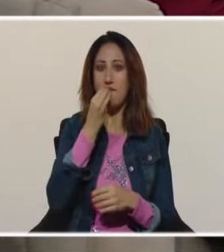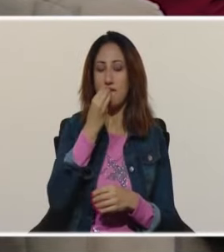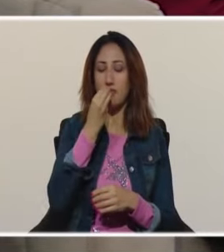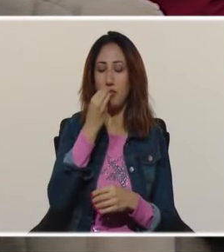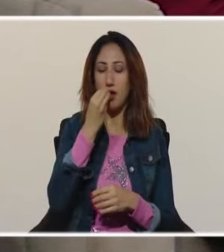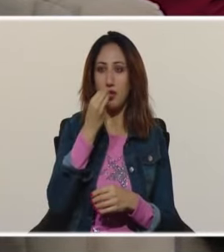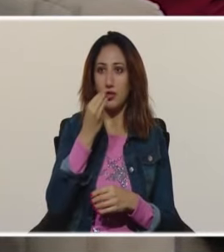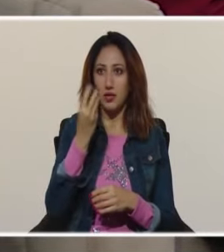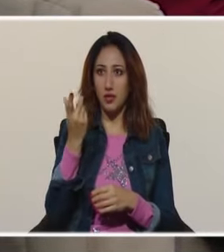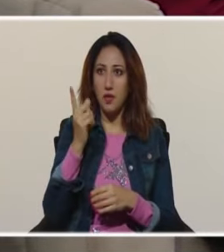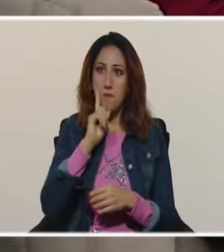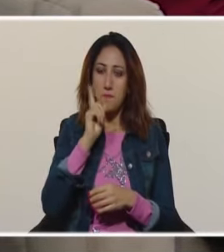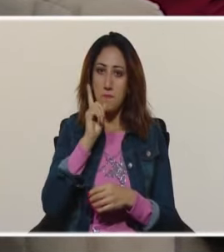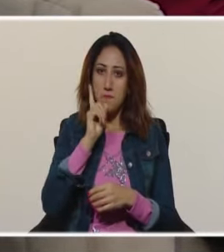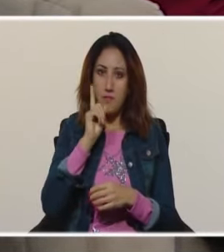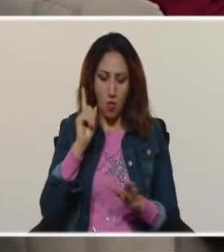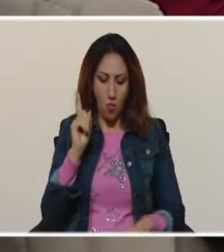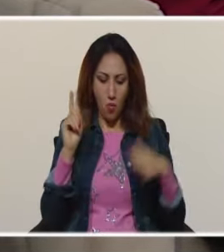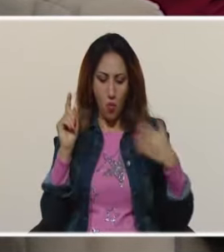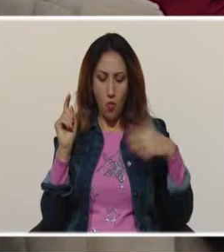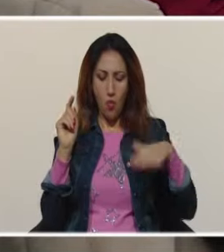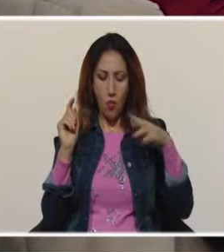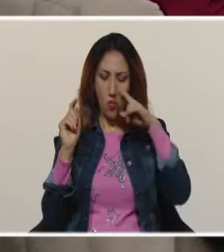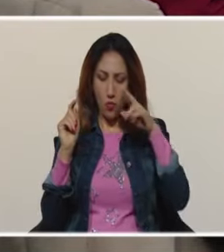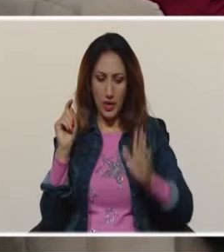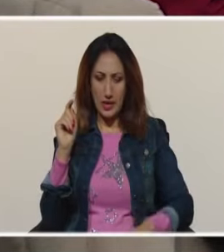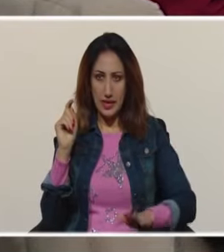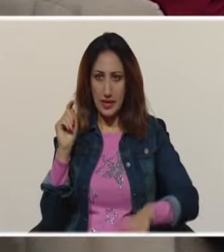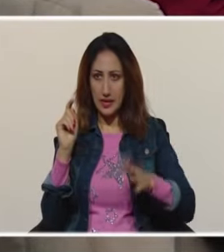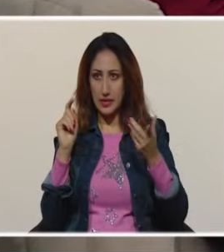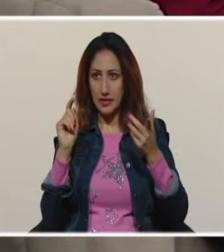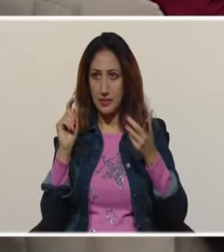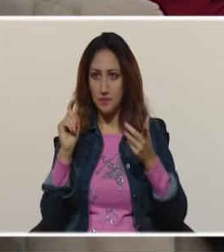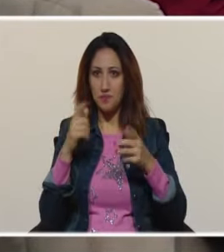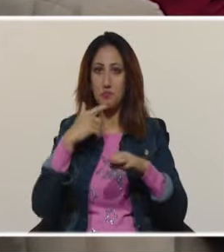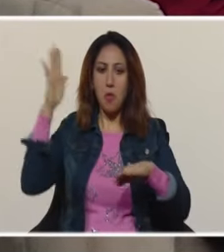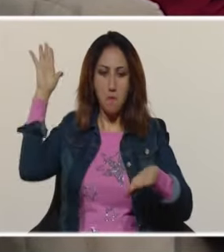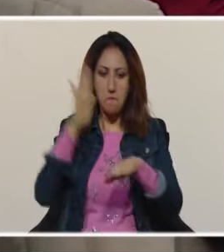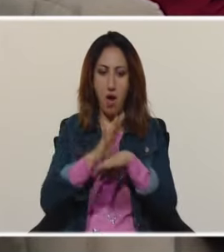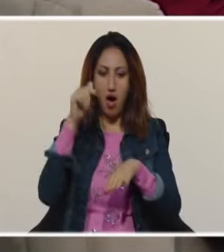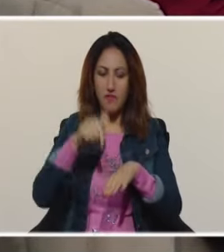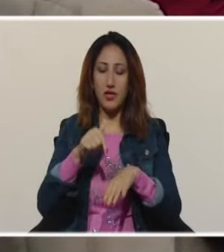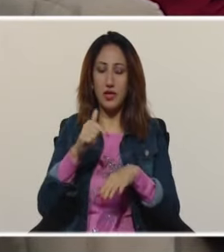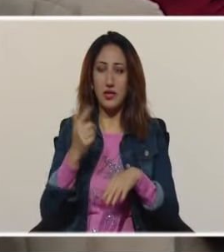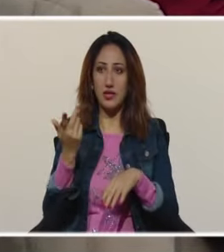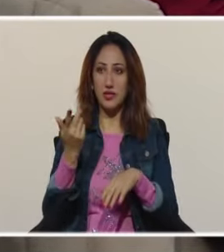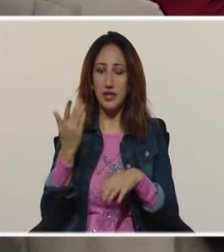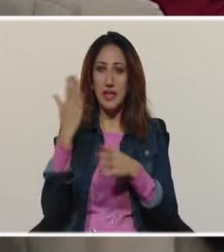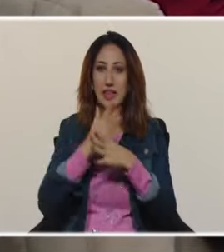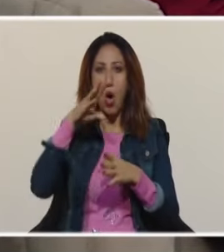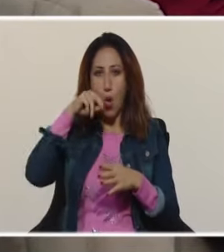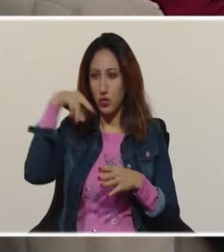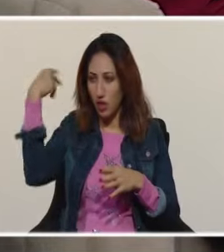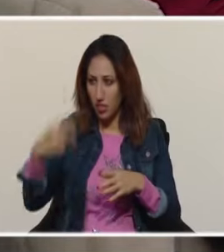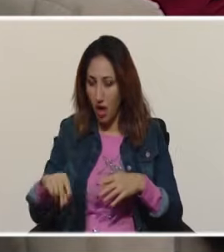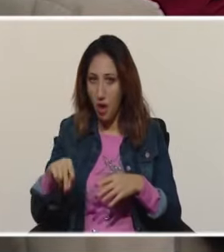بناكل، والدتي انا كانت رجلي وجعاني، والدتي بصت على رجلي من هنا لقيت مكان خبطه من هنا. من بعدها حضرتك احنا كان